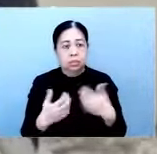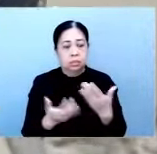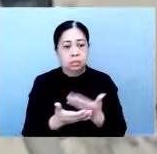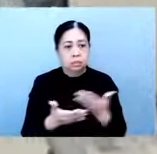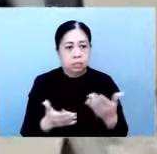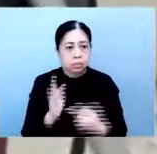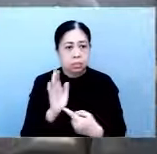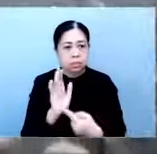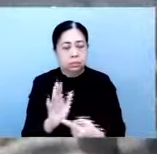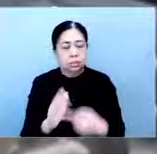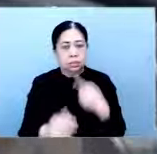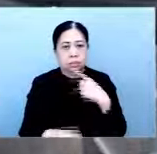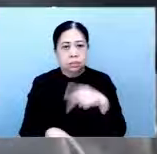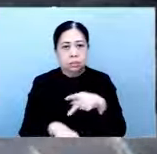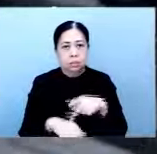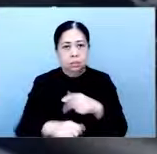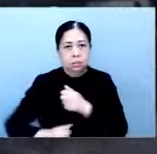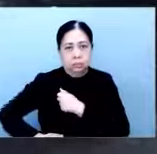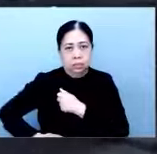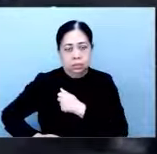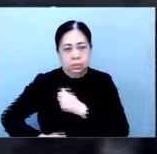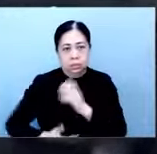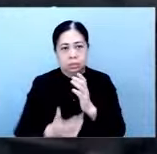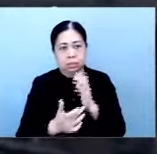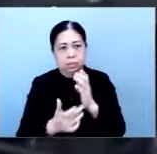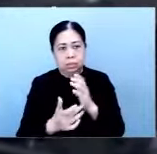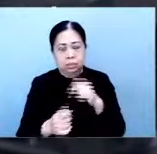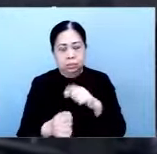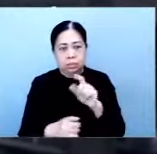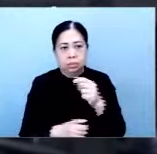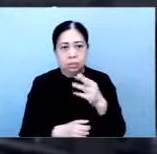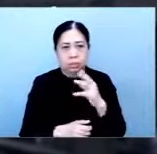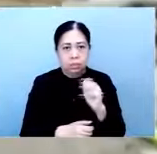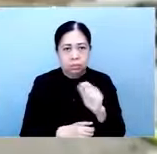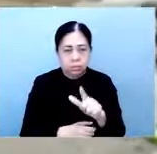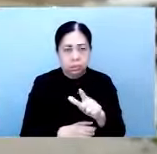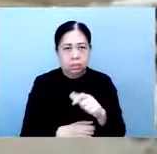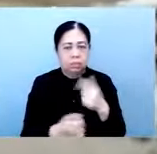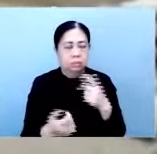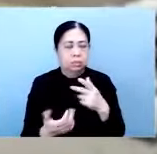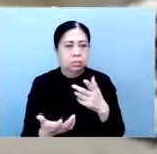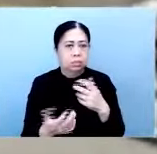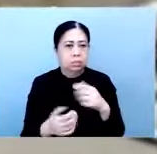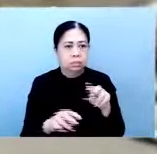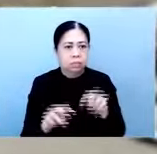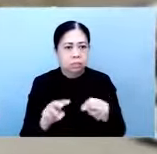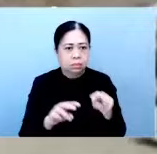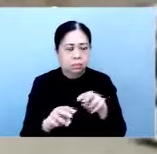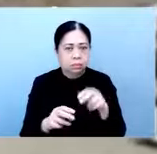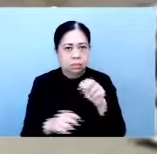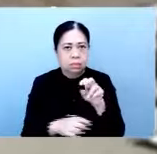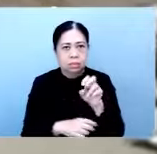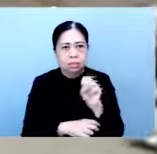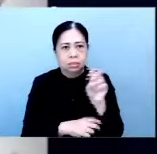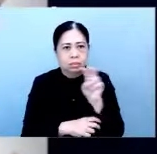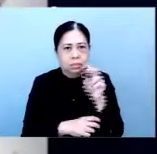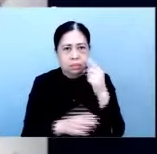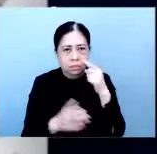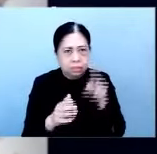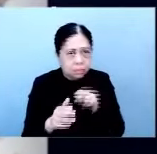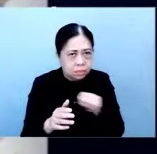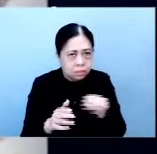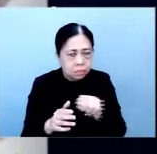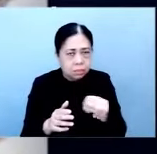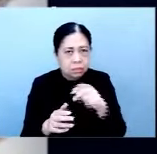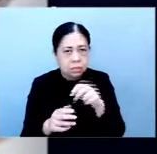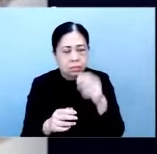ng thermal scanner. Inilabas naman ng Philippine Army ang mga bagong gagamiting thermal scanner at iba't ibang power tools. May snake eye camera rin na kaya raw makita ang sitwasyon sa loob ng